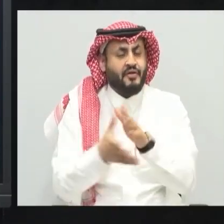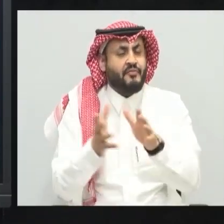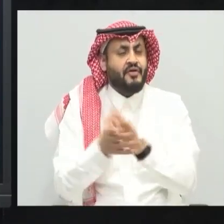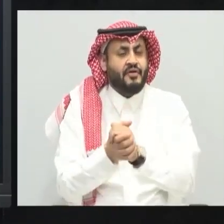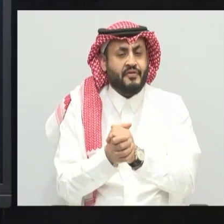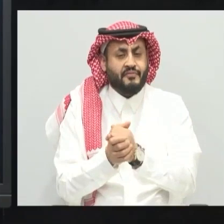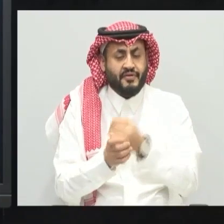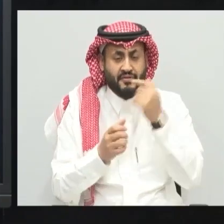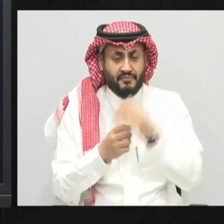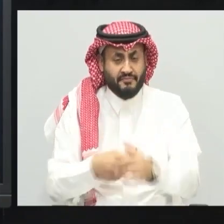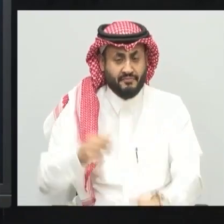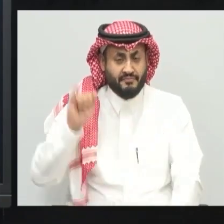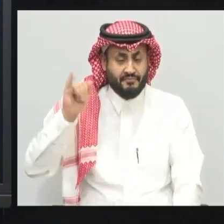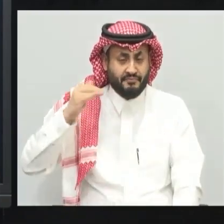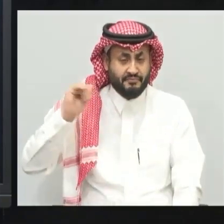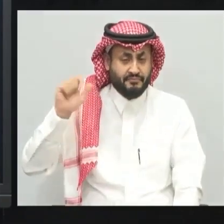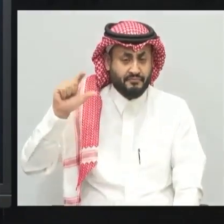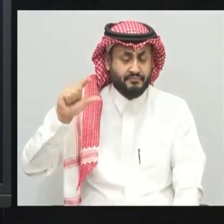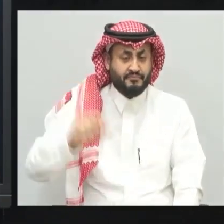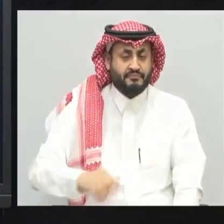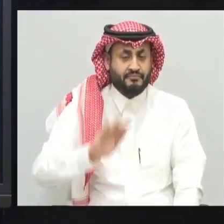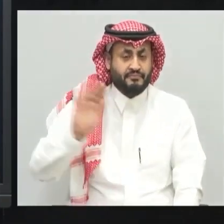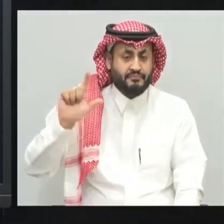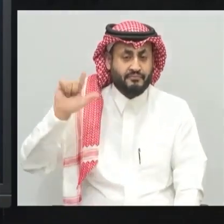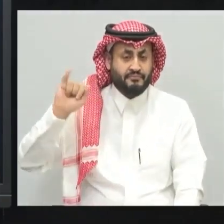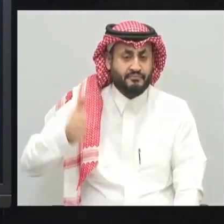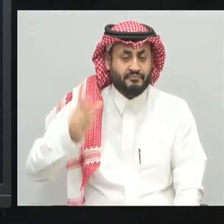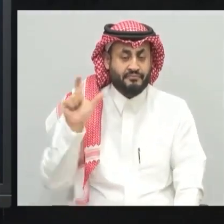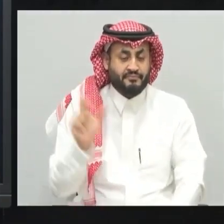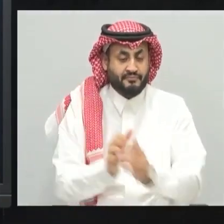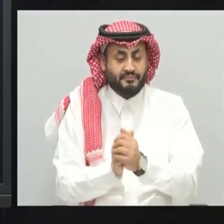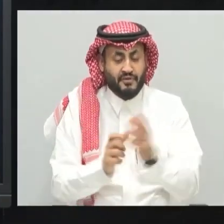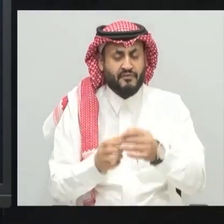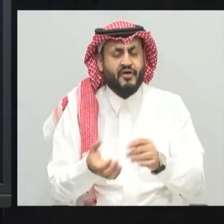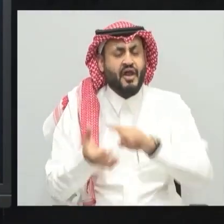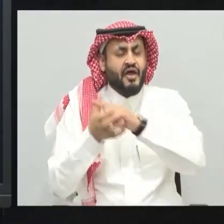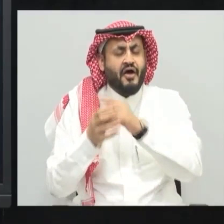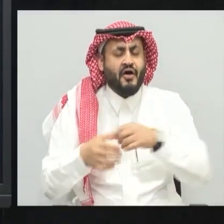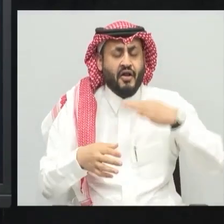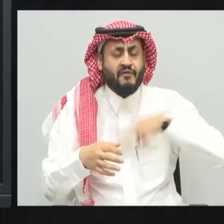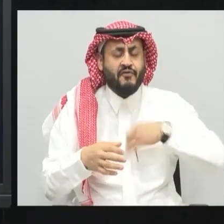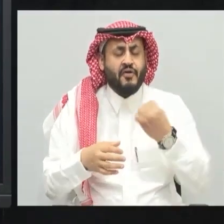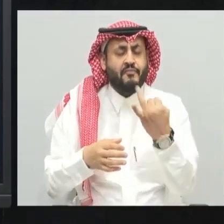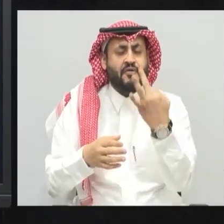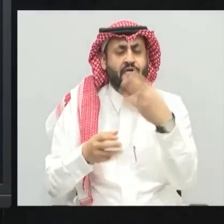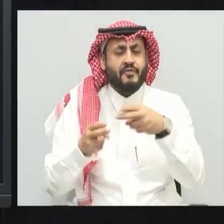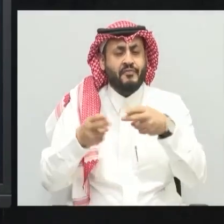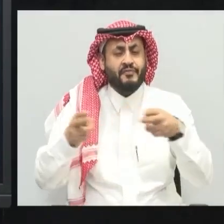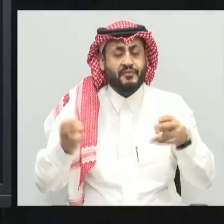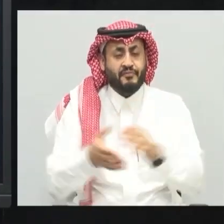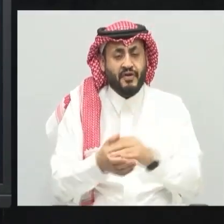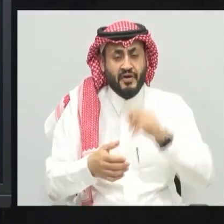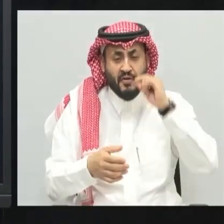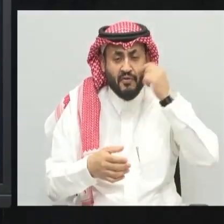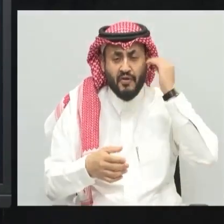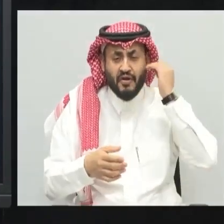بن سلمان حفظه الله ورعاه ساهمت في خلق فرص كبيره جدا ومتعدده للشباب